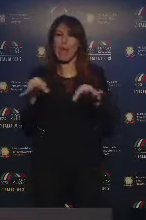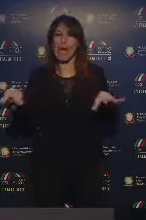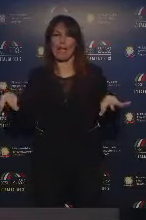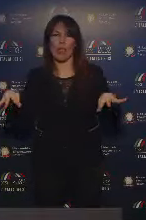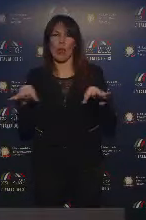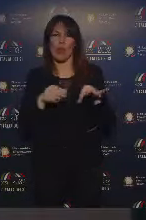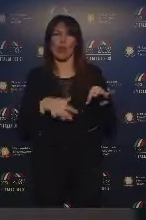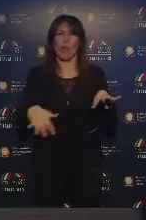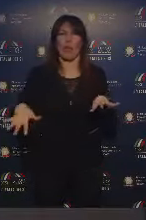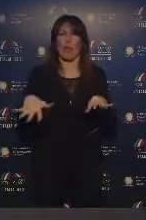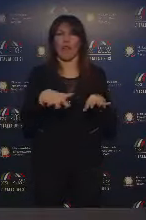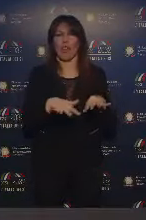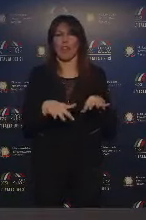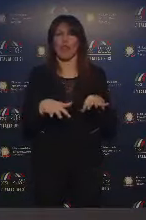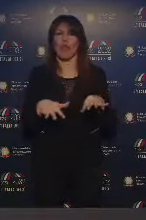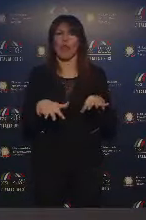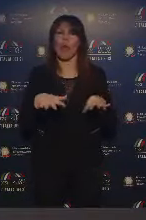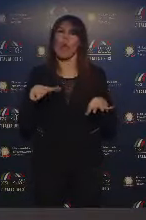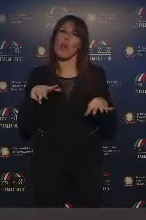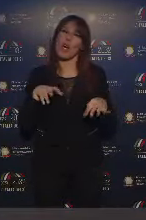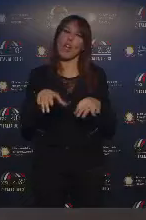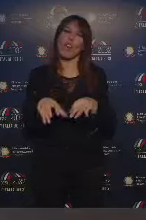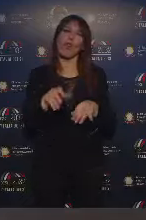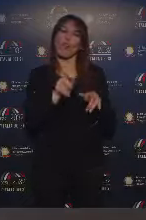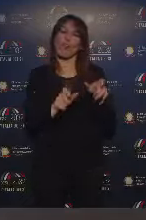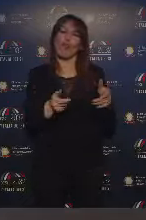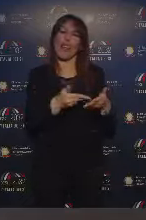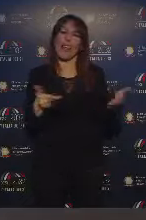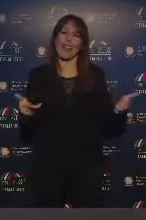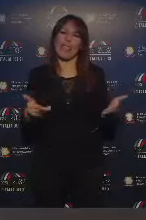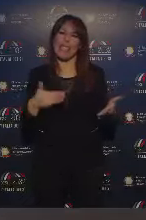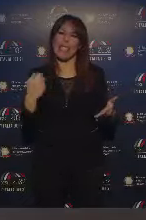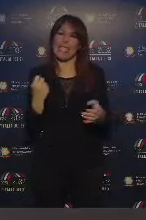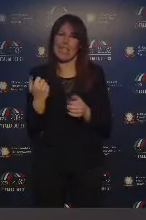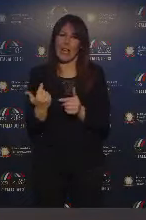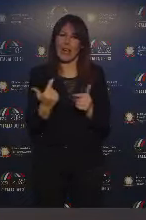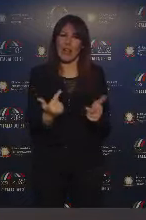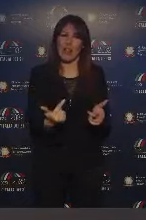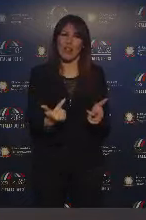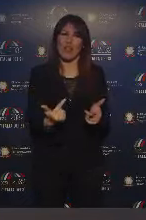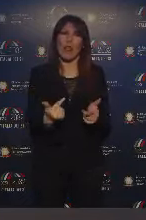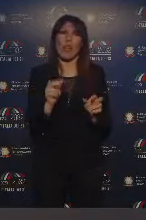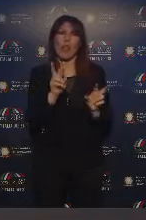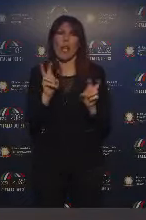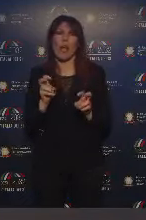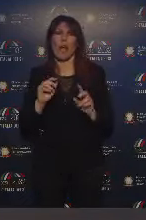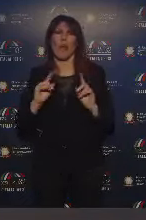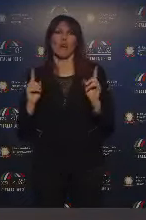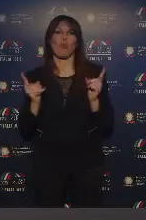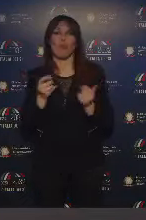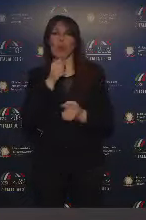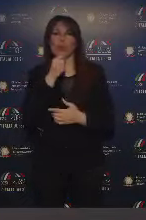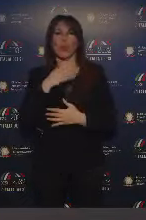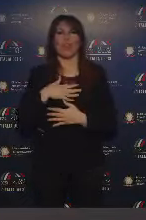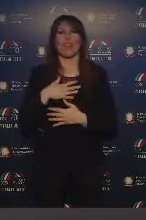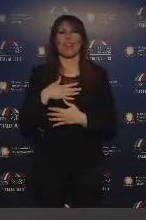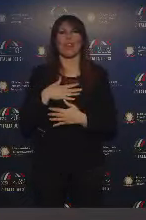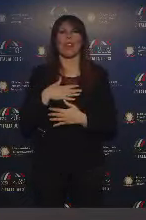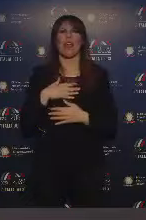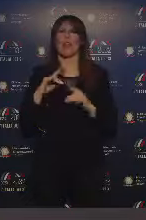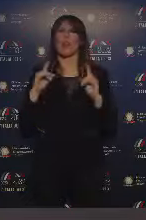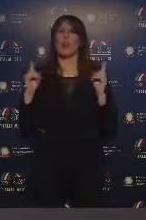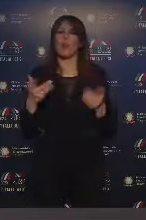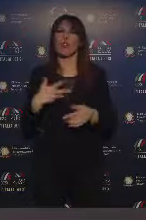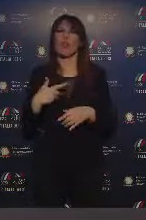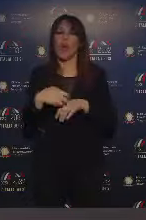superficie a servizio dei cittadini Un tema che riguarda perché abbraccia tutto quello che passa